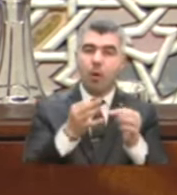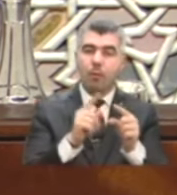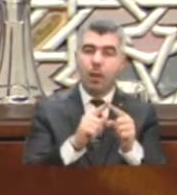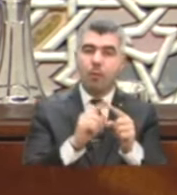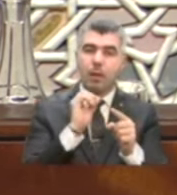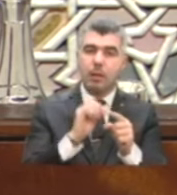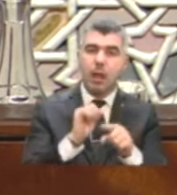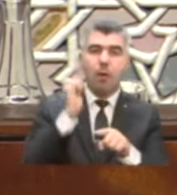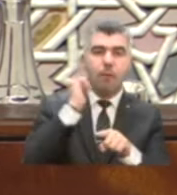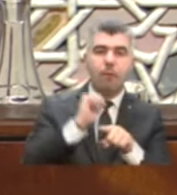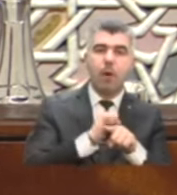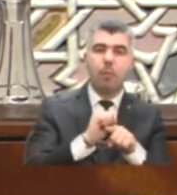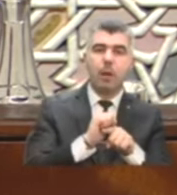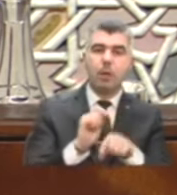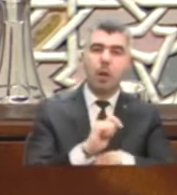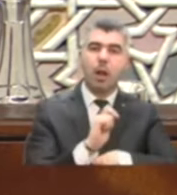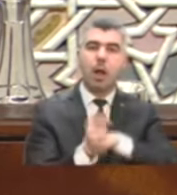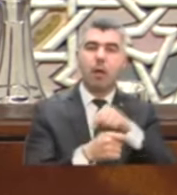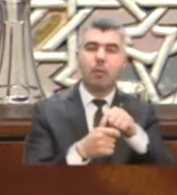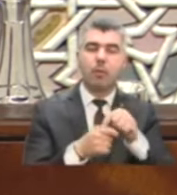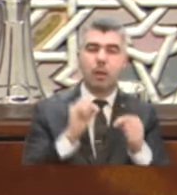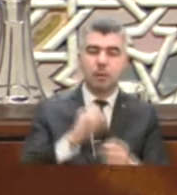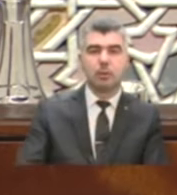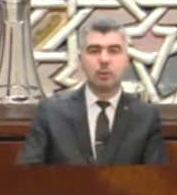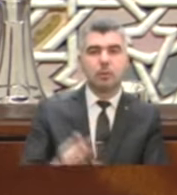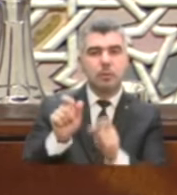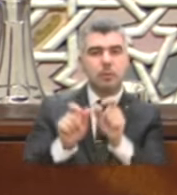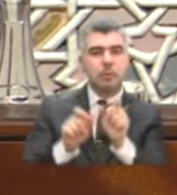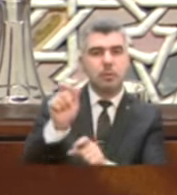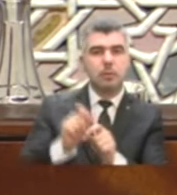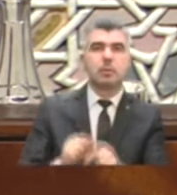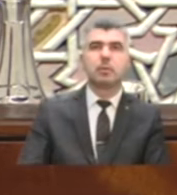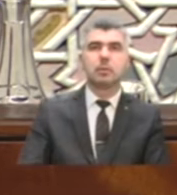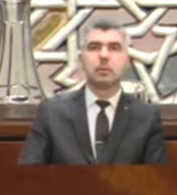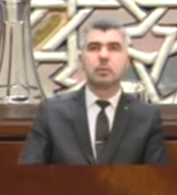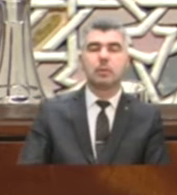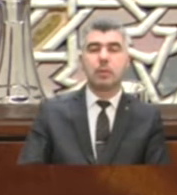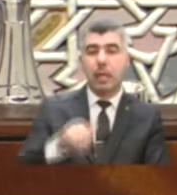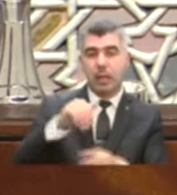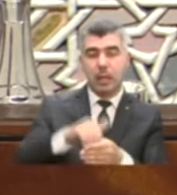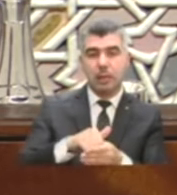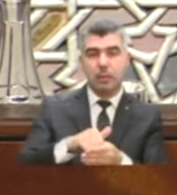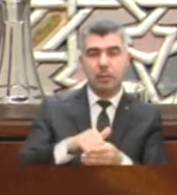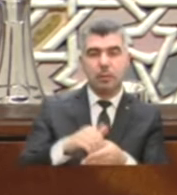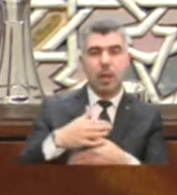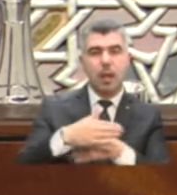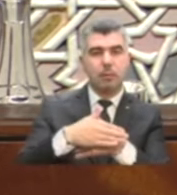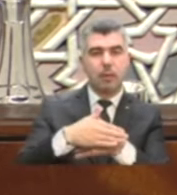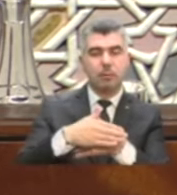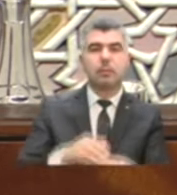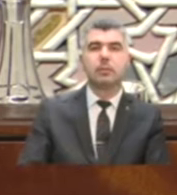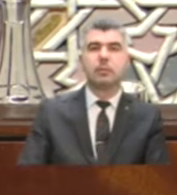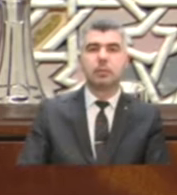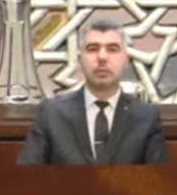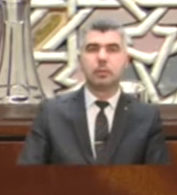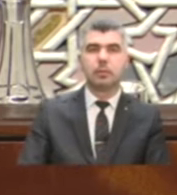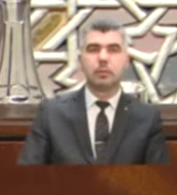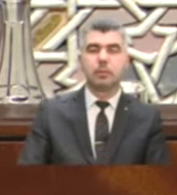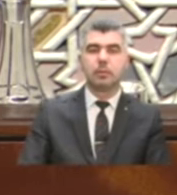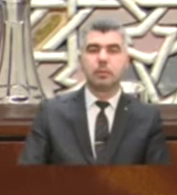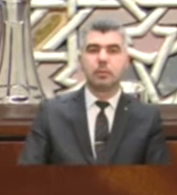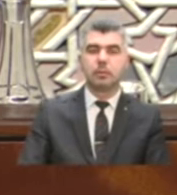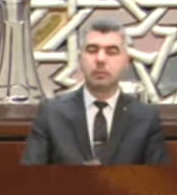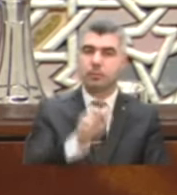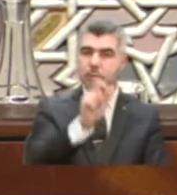للتربية والتكوين بالعالم القروي للسيدات والسادة النواب محترمين من فريق التجمع الوطني للأحرار،